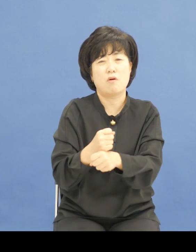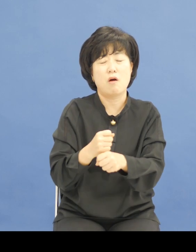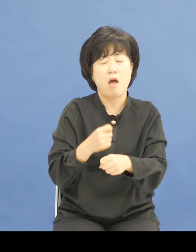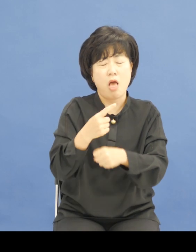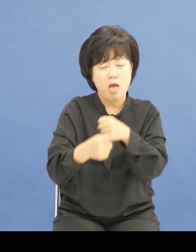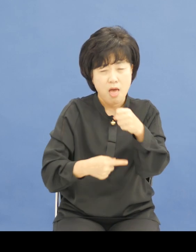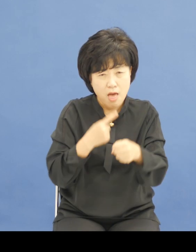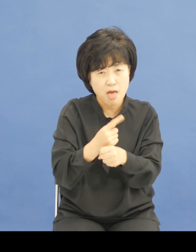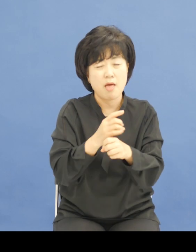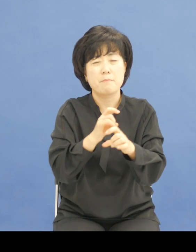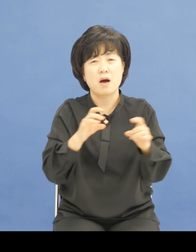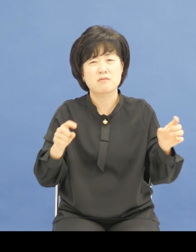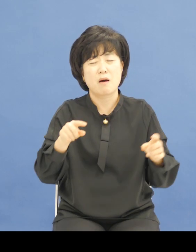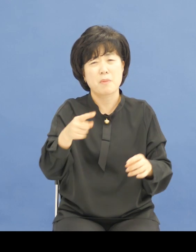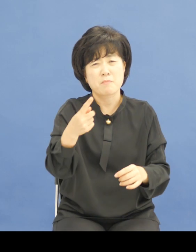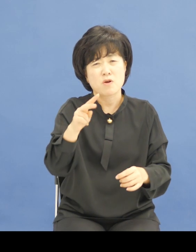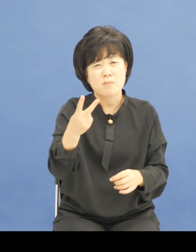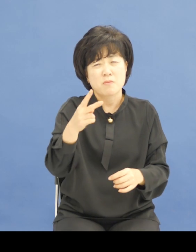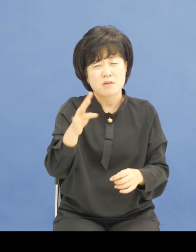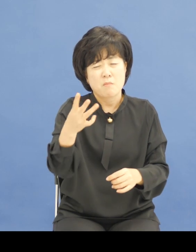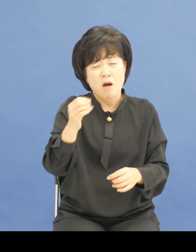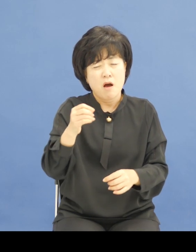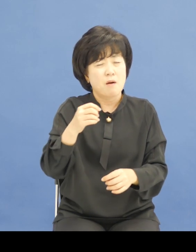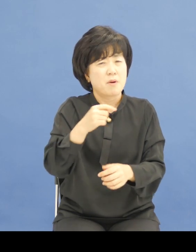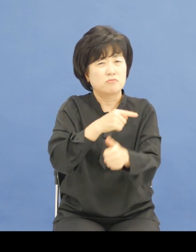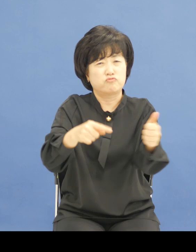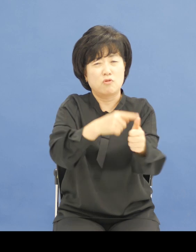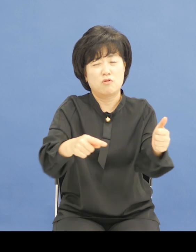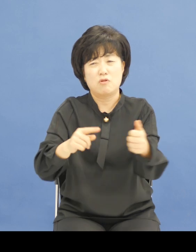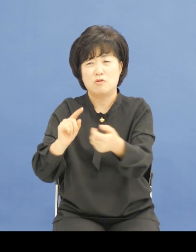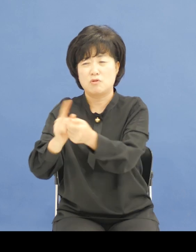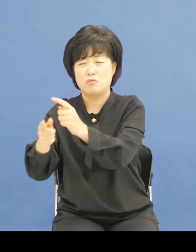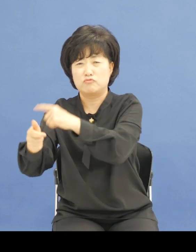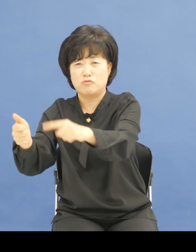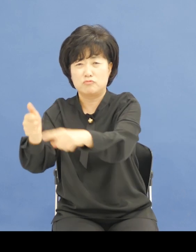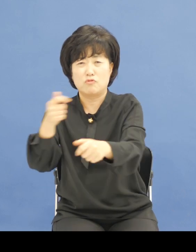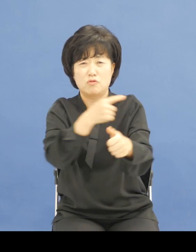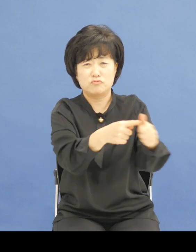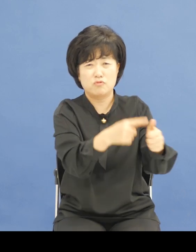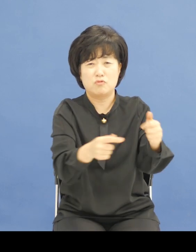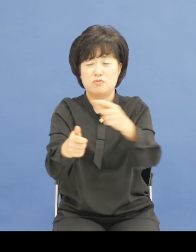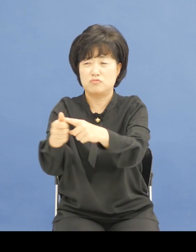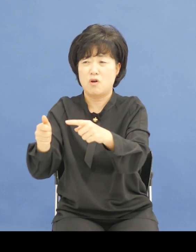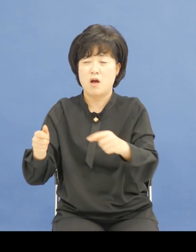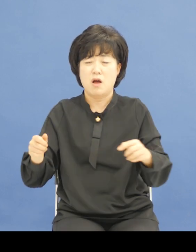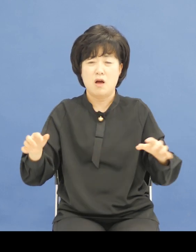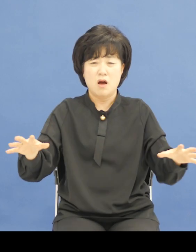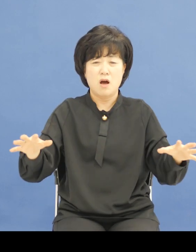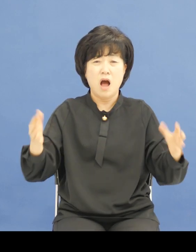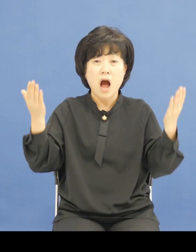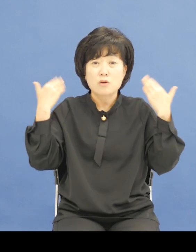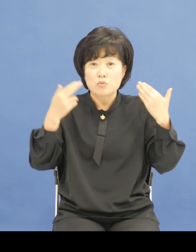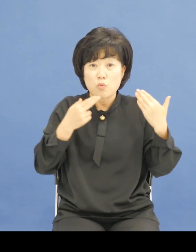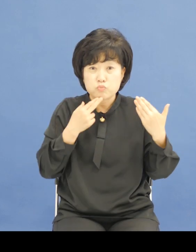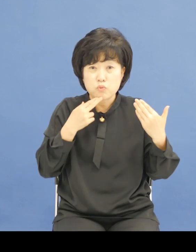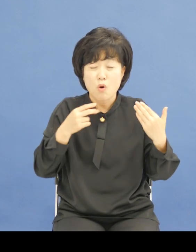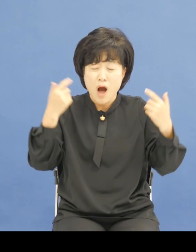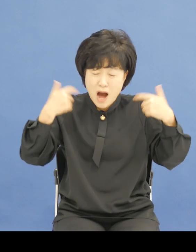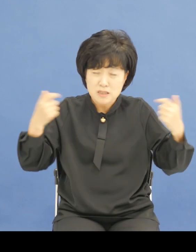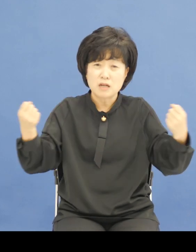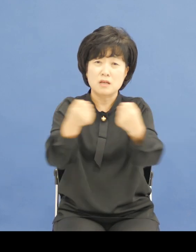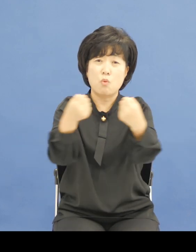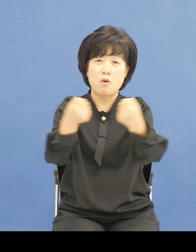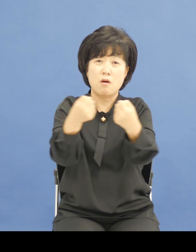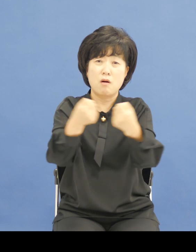가서 어떻게 하면 너희들 싸우지 않겠냐. 예. 우리를 가르쳐줘라. 예. 학교도 없고 막 그런 곳이니까. 예. 뭐